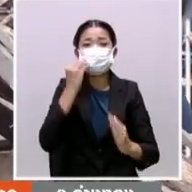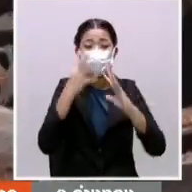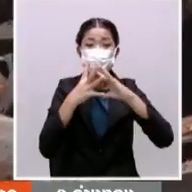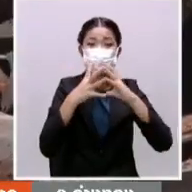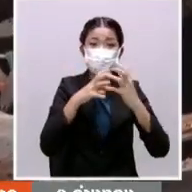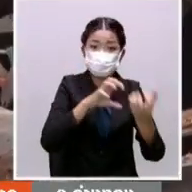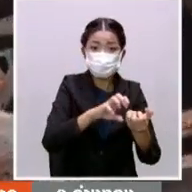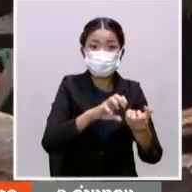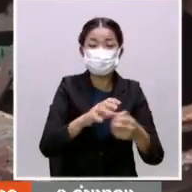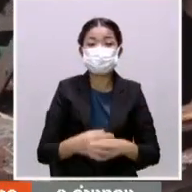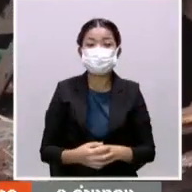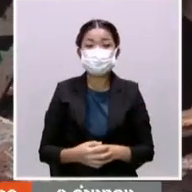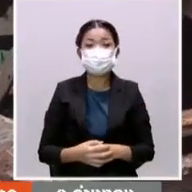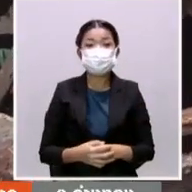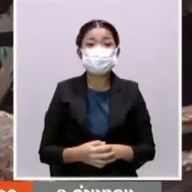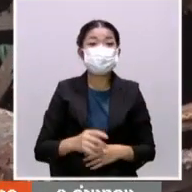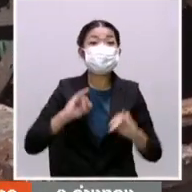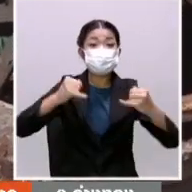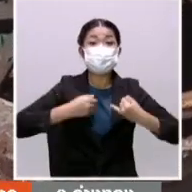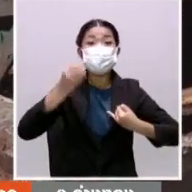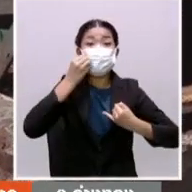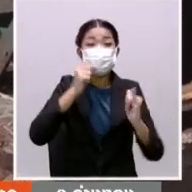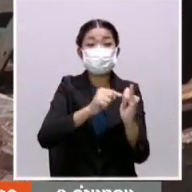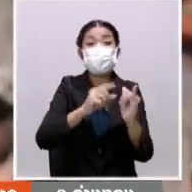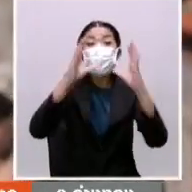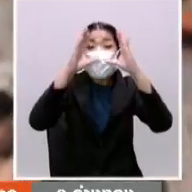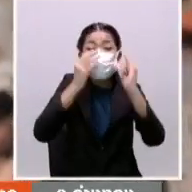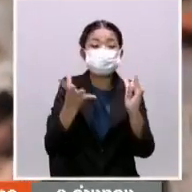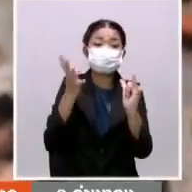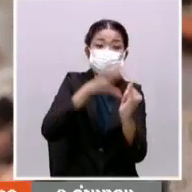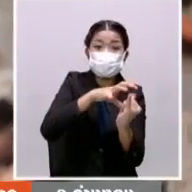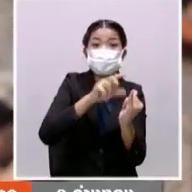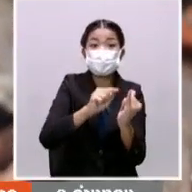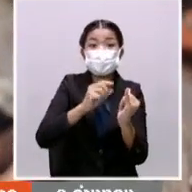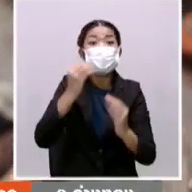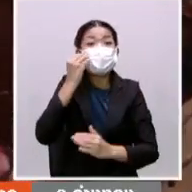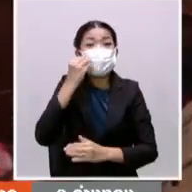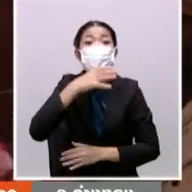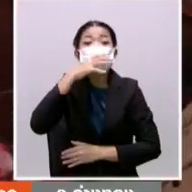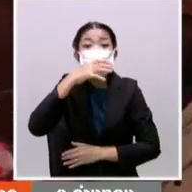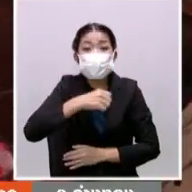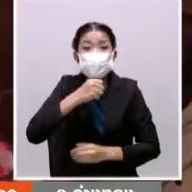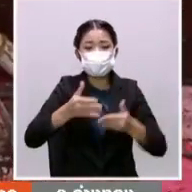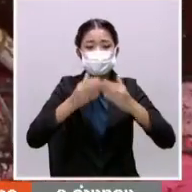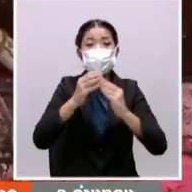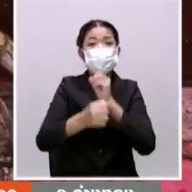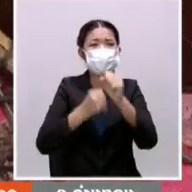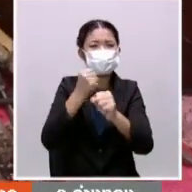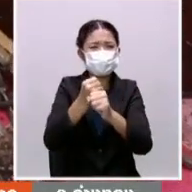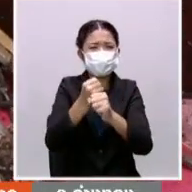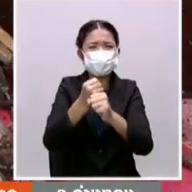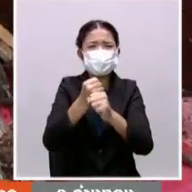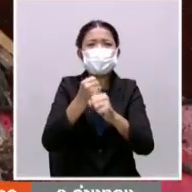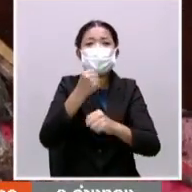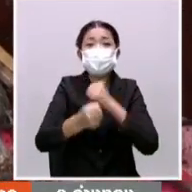าวนั้นพังถล่มลงมาแล้วก็ทับเจ้าของบ้านขณะนอนหลับอยู่บ้านหลังนี้เป็นบ้านเก่าแก่ครับอายุอานามมากกว่า